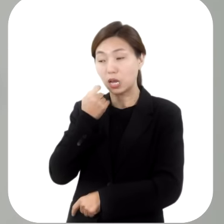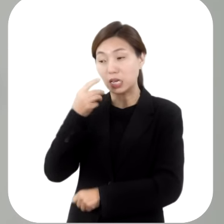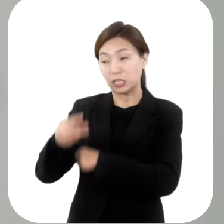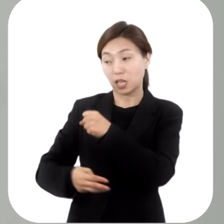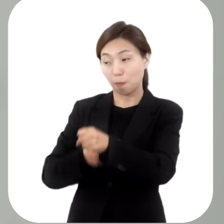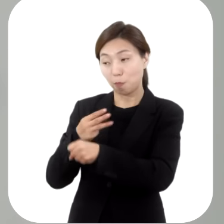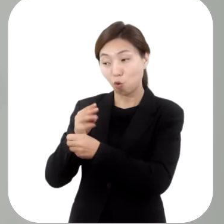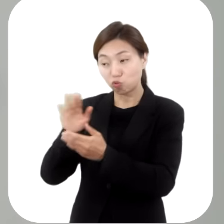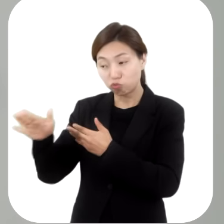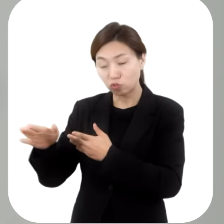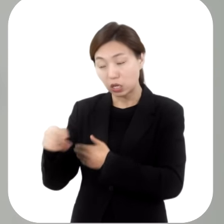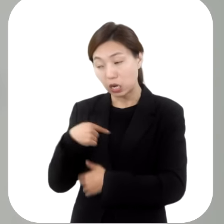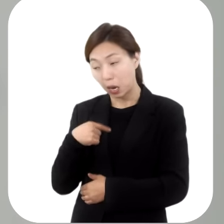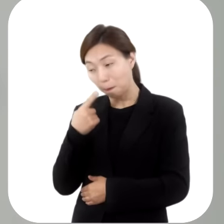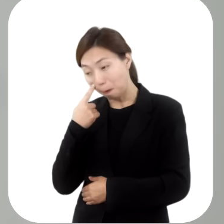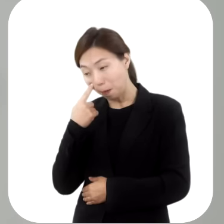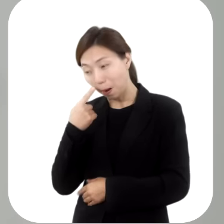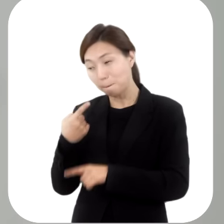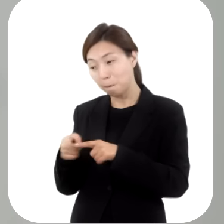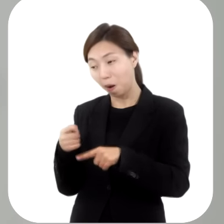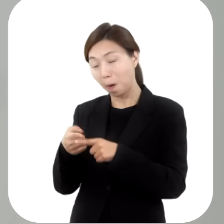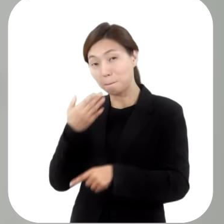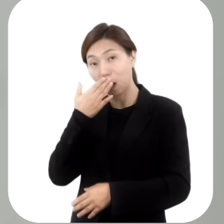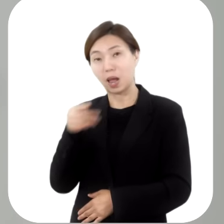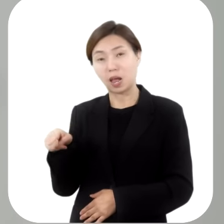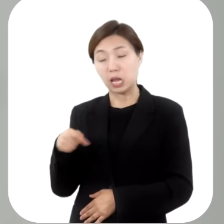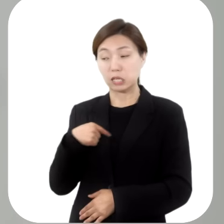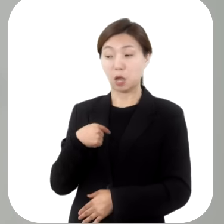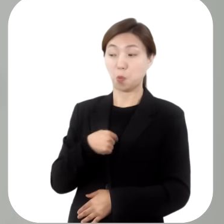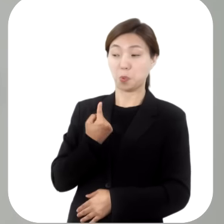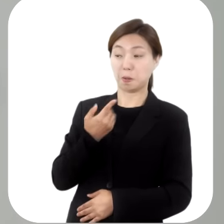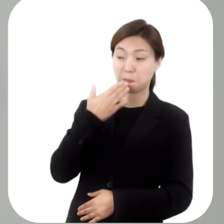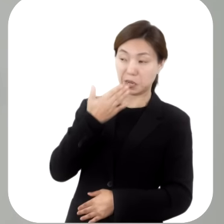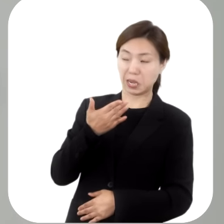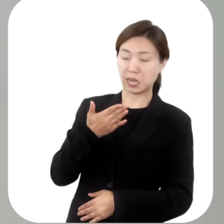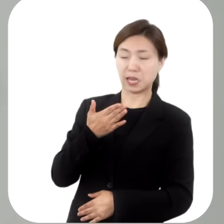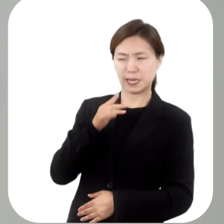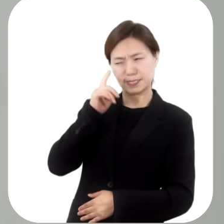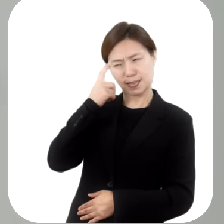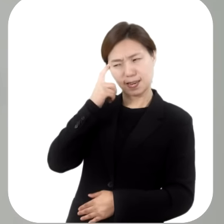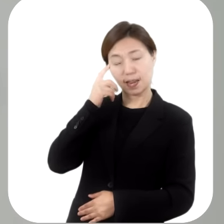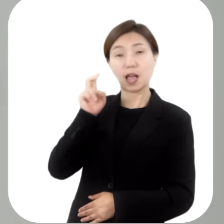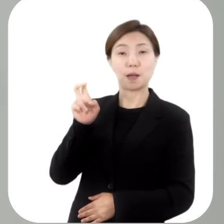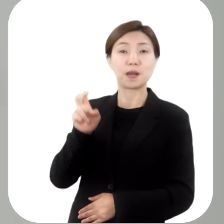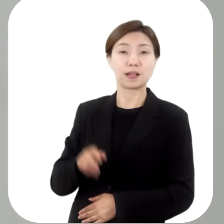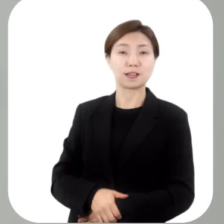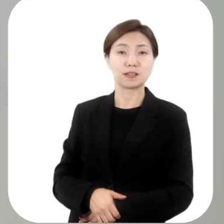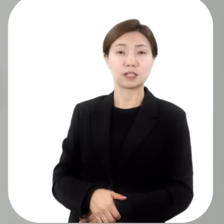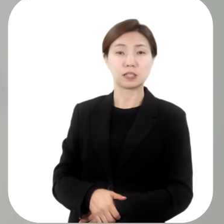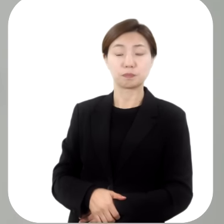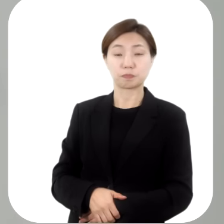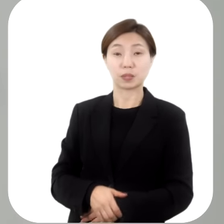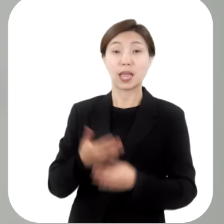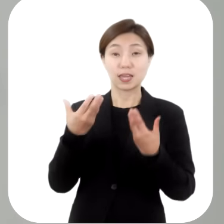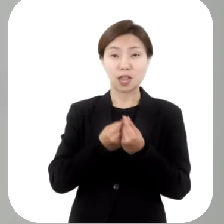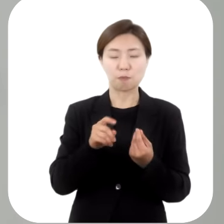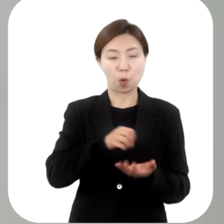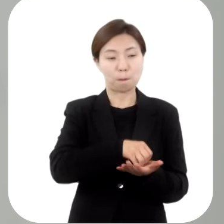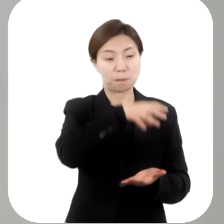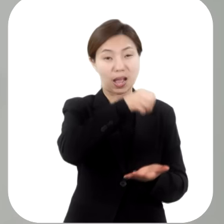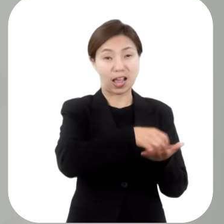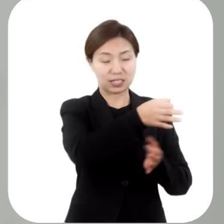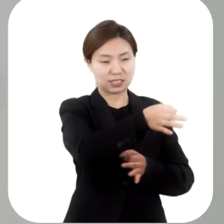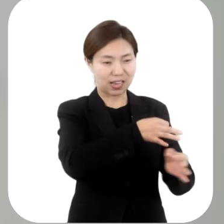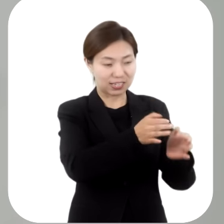보면 어중간하면 작은 규모로 내가 할 수 있을까 없을까? 막 이 정도면 나도 할 수 있겠다. 이런 식으로